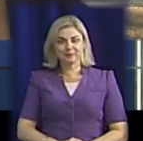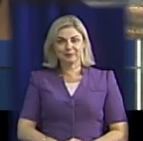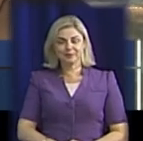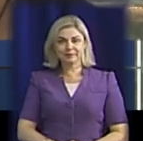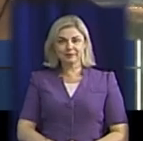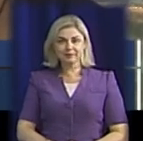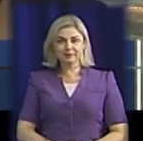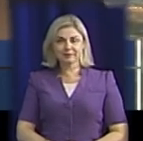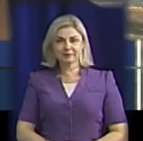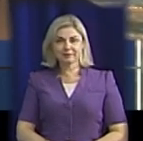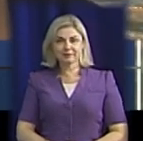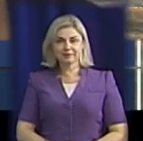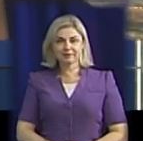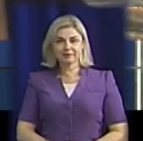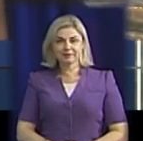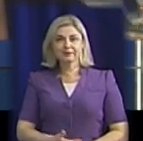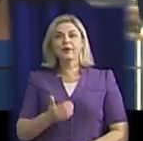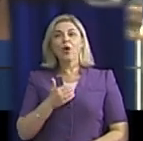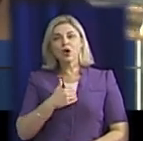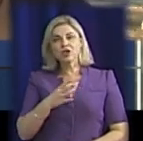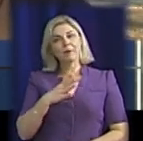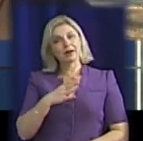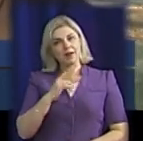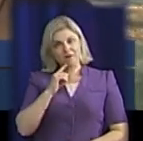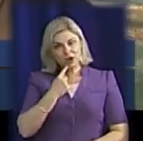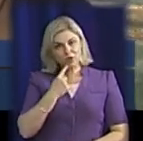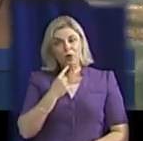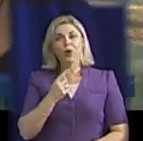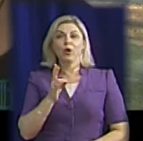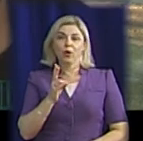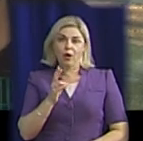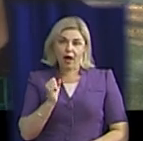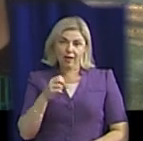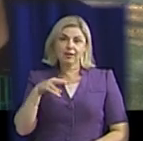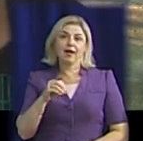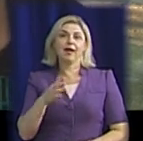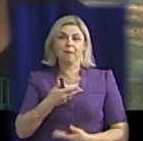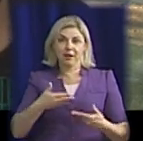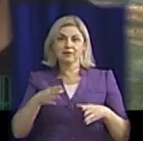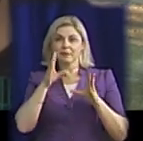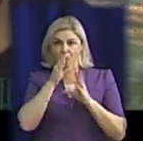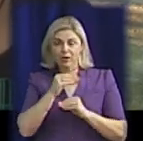хоча нам було і важко, але ми змогли